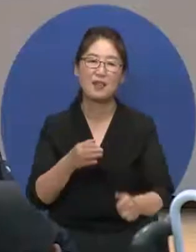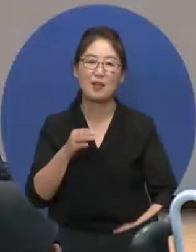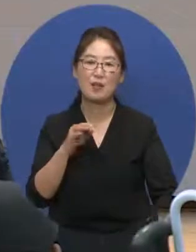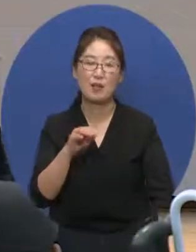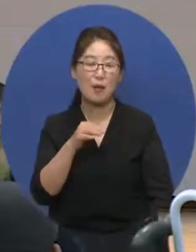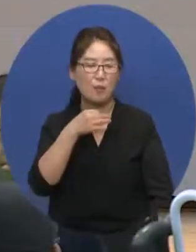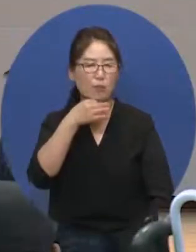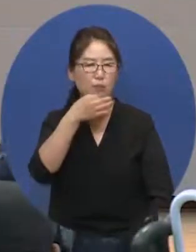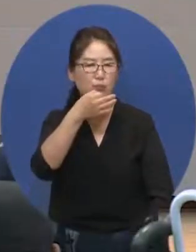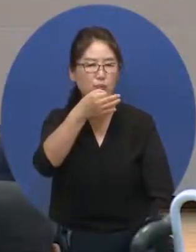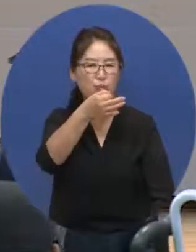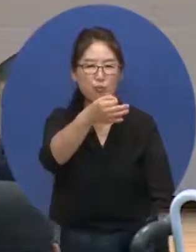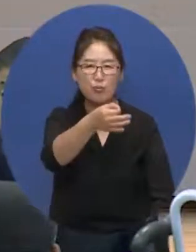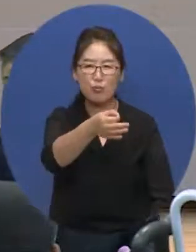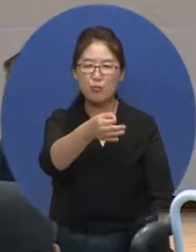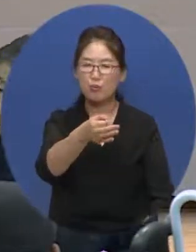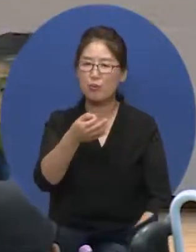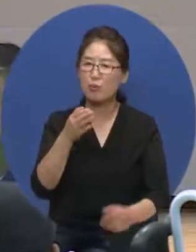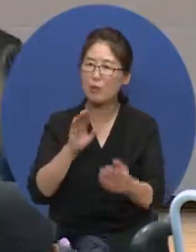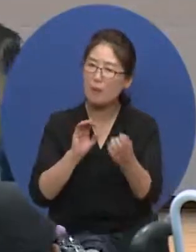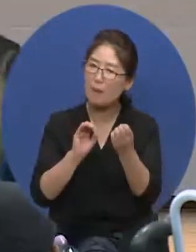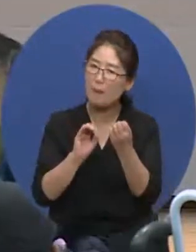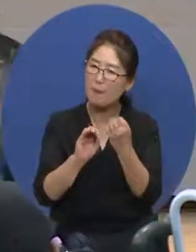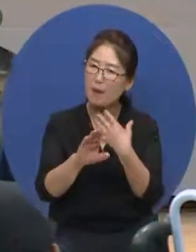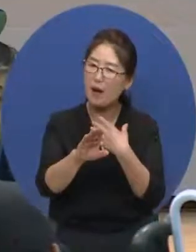불러도 대답 없는 님이여.